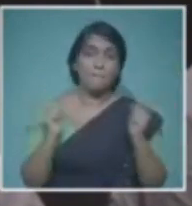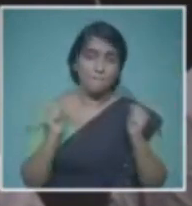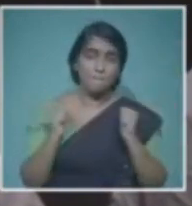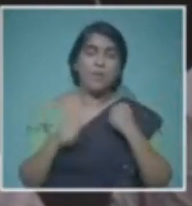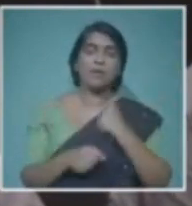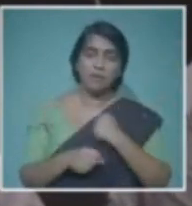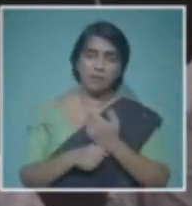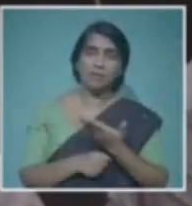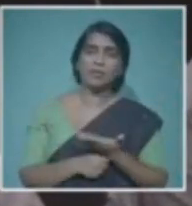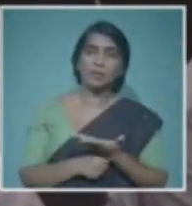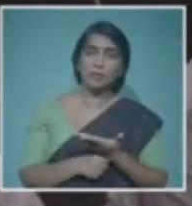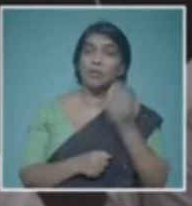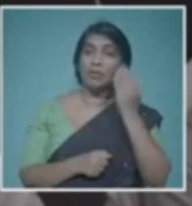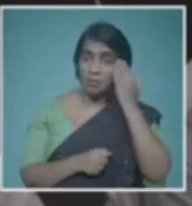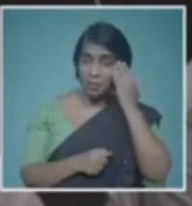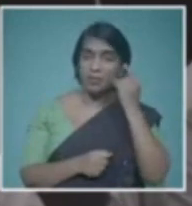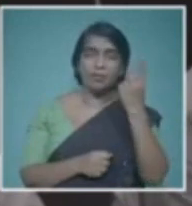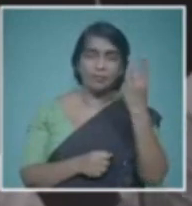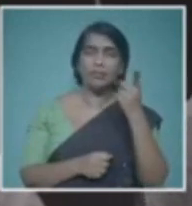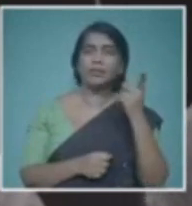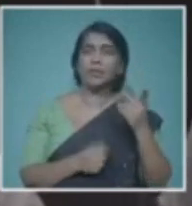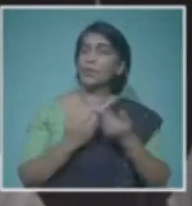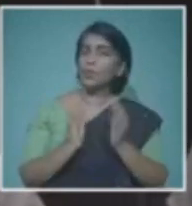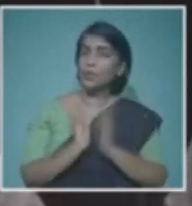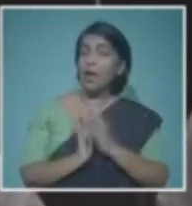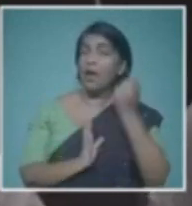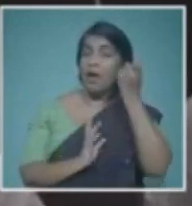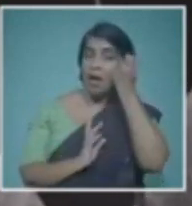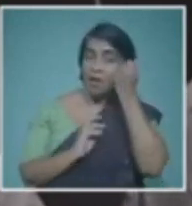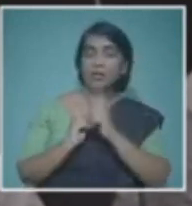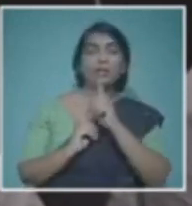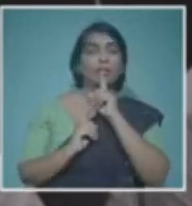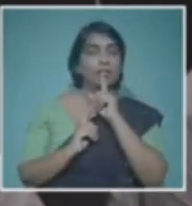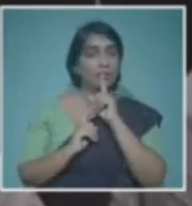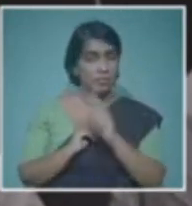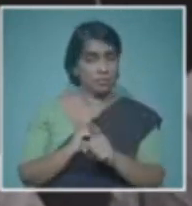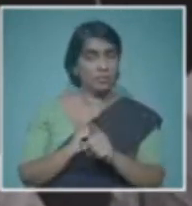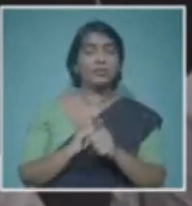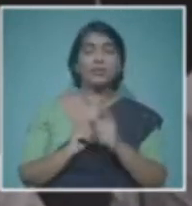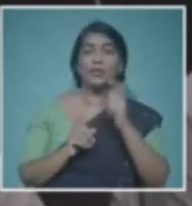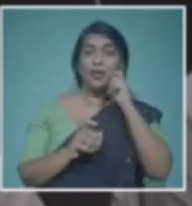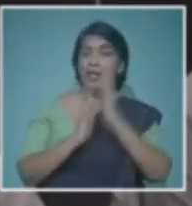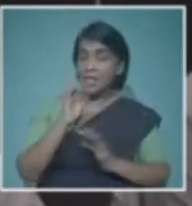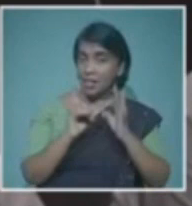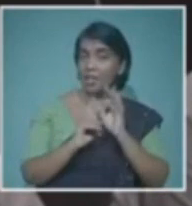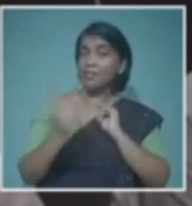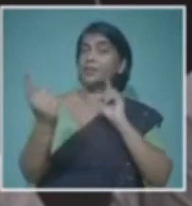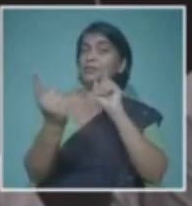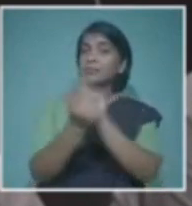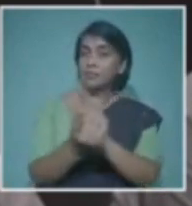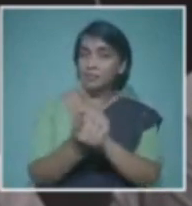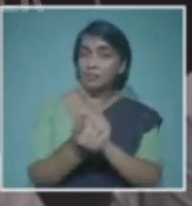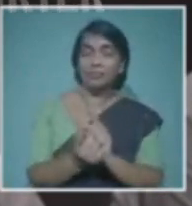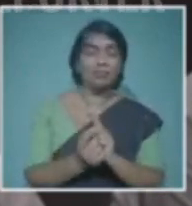බියගුළු ආණ්ඩුවක් මේක. කාන්තාවන් කීප දෙනෙක්ට තමන්ගේ අදහස් ප්‍රකාශ කිරීමට මහජන නියෝජිතයන් ගාවට එන්න